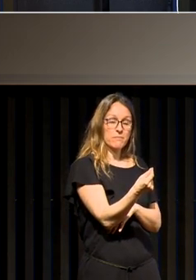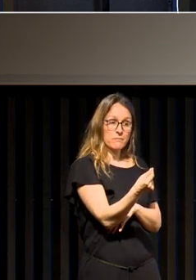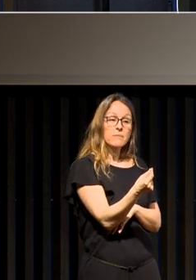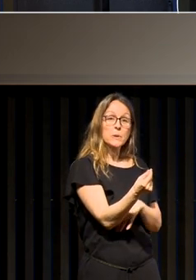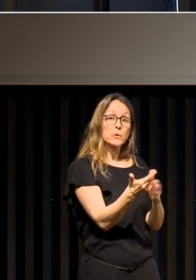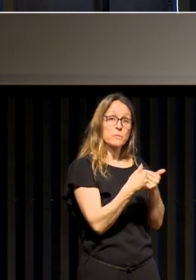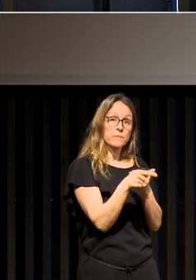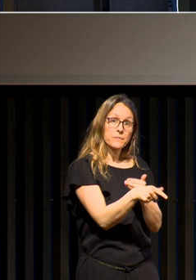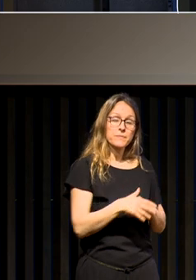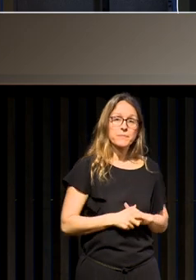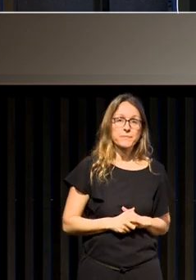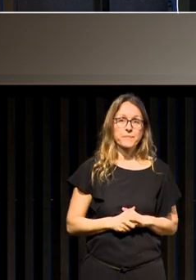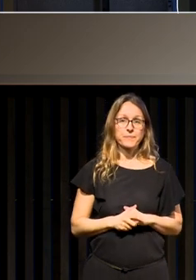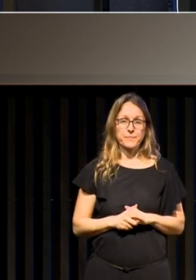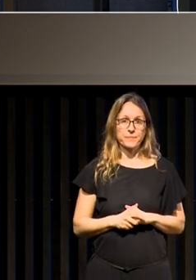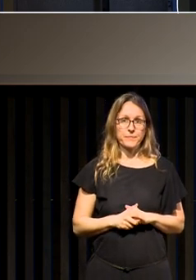fait la demande.